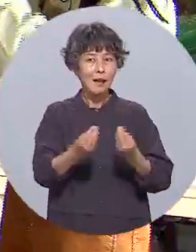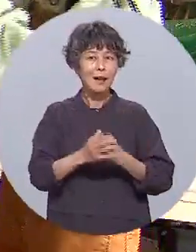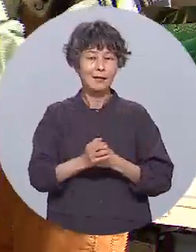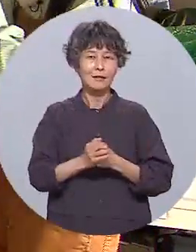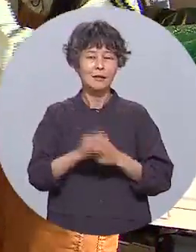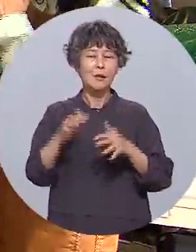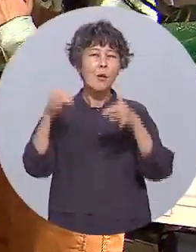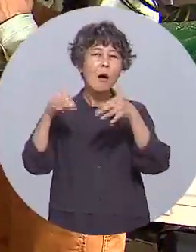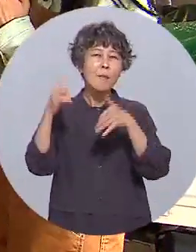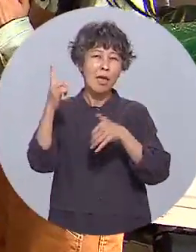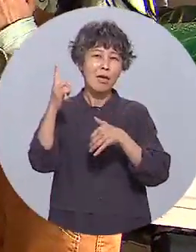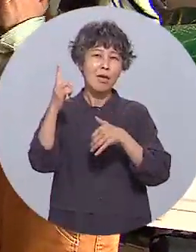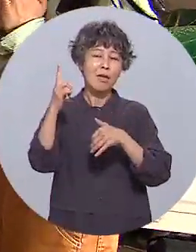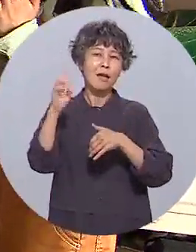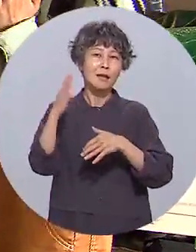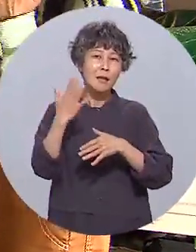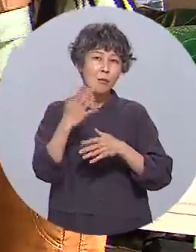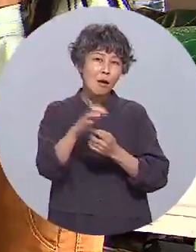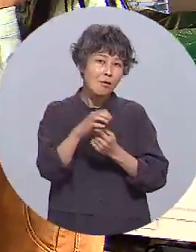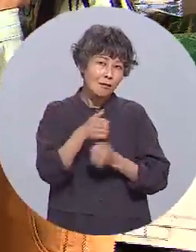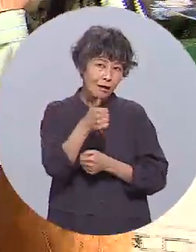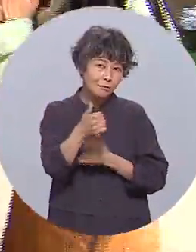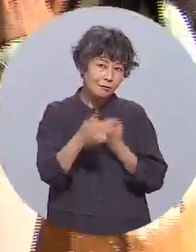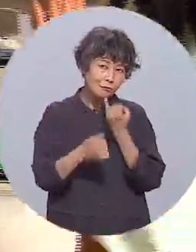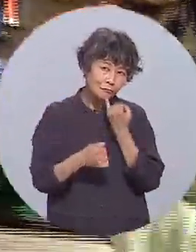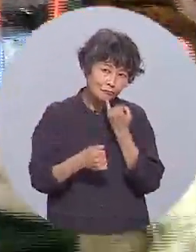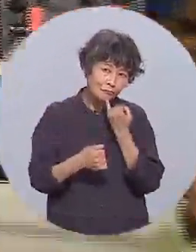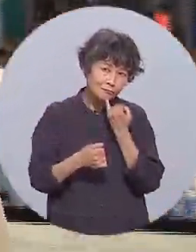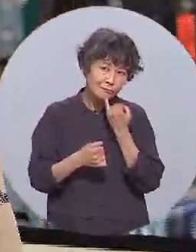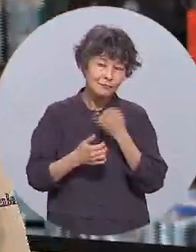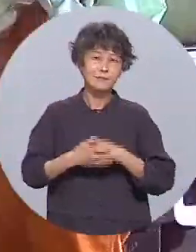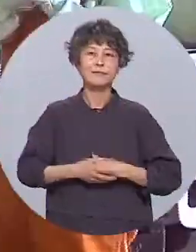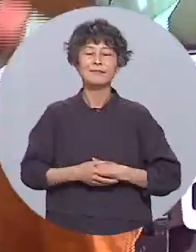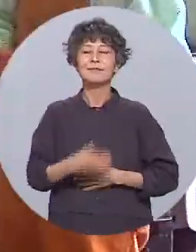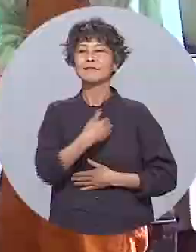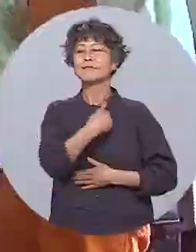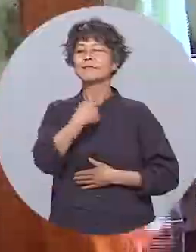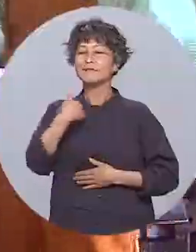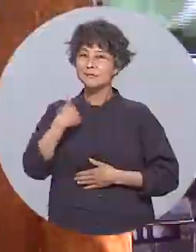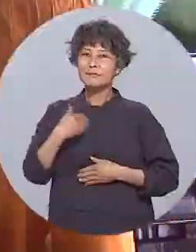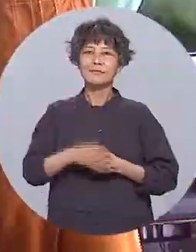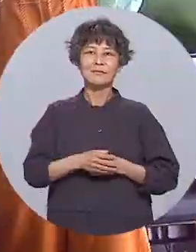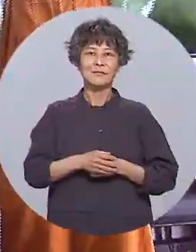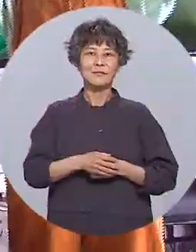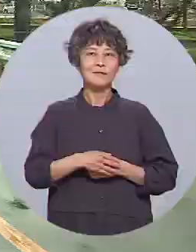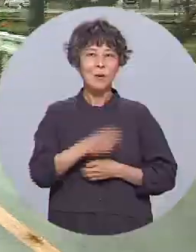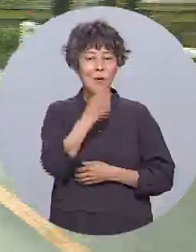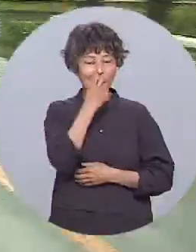そうですか。 今日雨なんですけど、畑に行かせてもらうことってできますか。 はい、大丈夫ですよ。 や